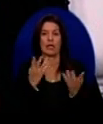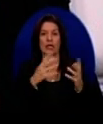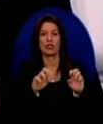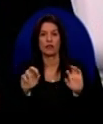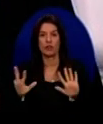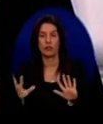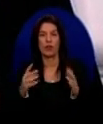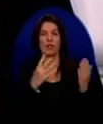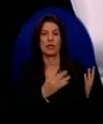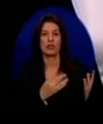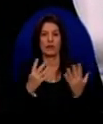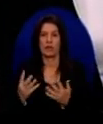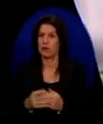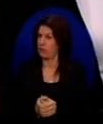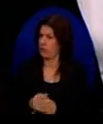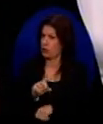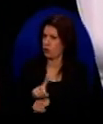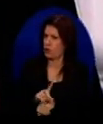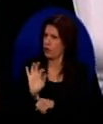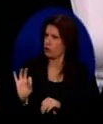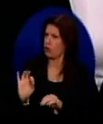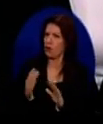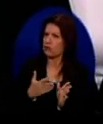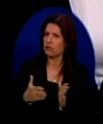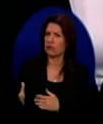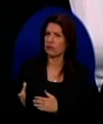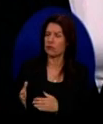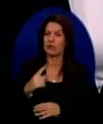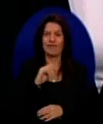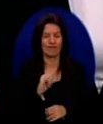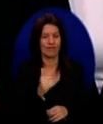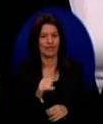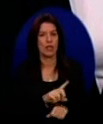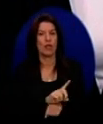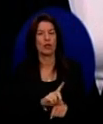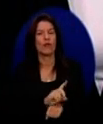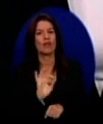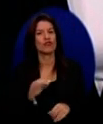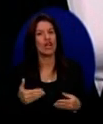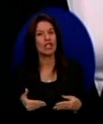ב-98 ו-99. בתקופה של שלום לכאורה. בתקופה של שלום, כשנוצר מוסד